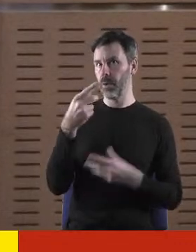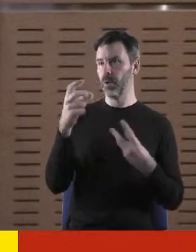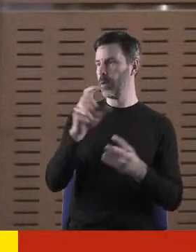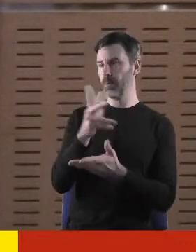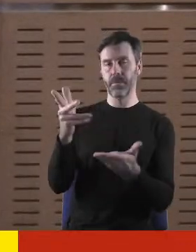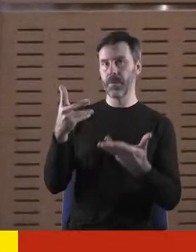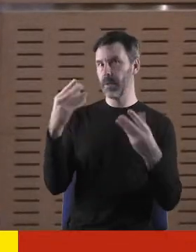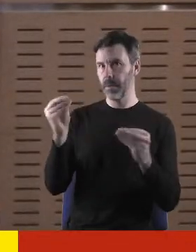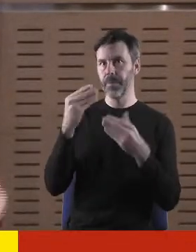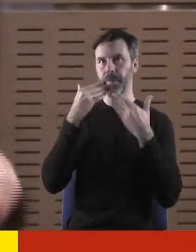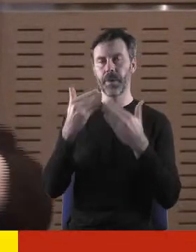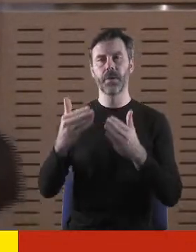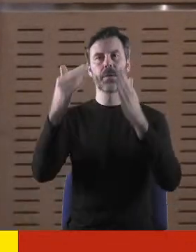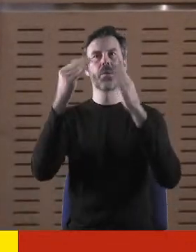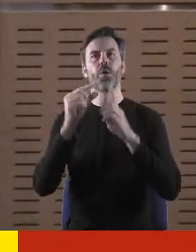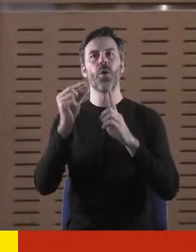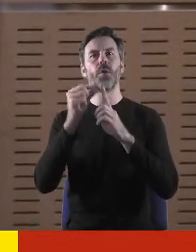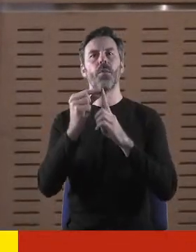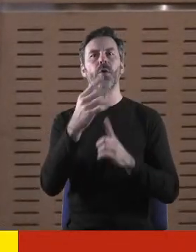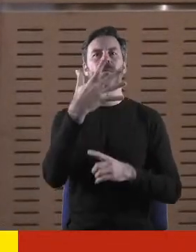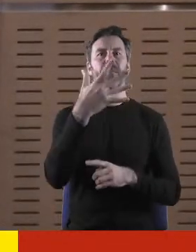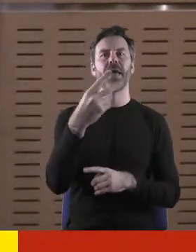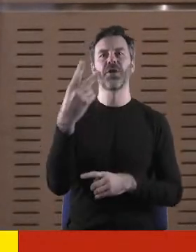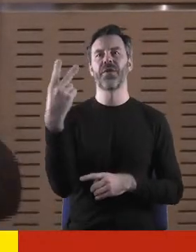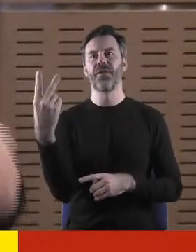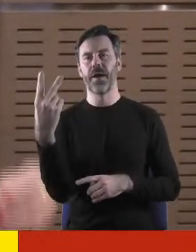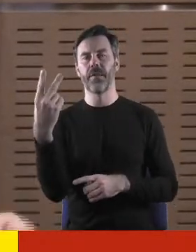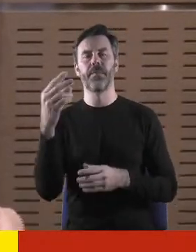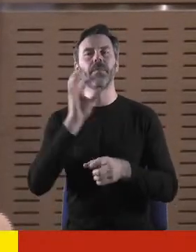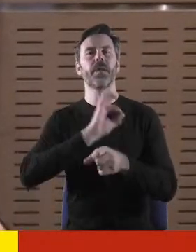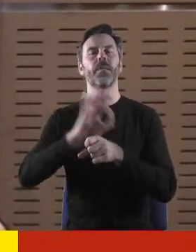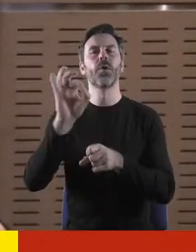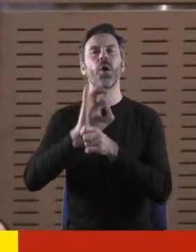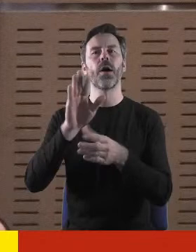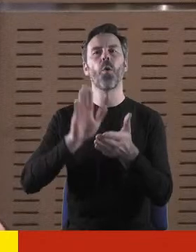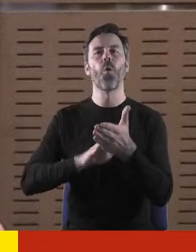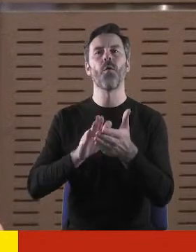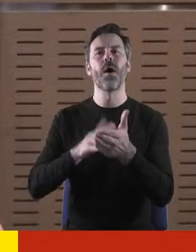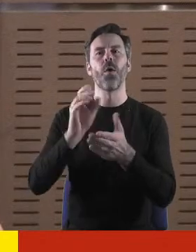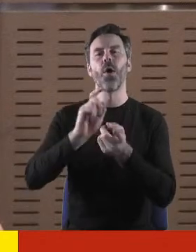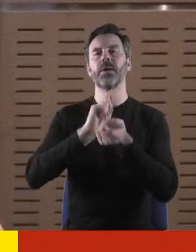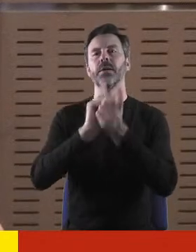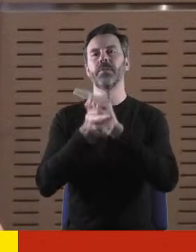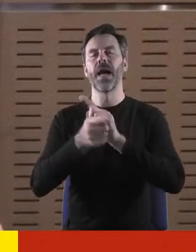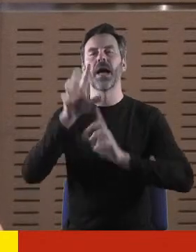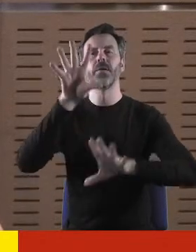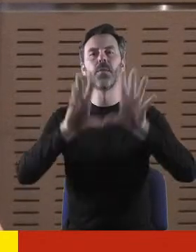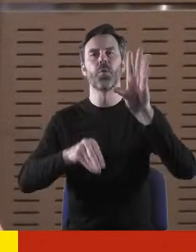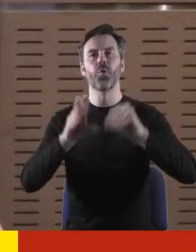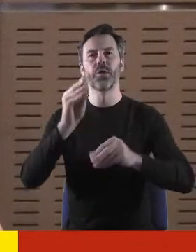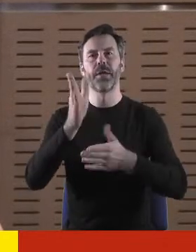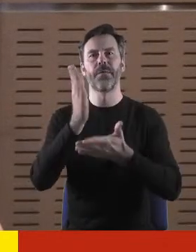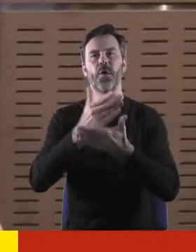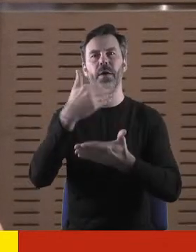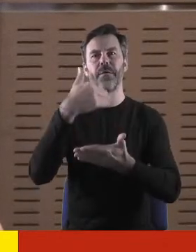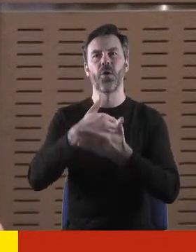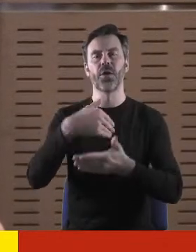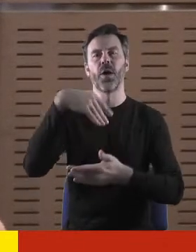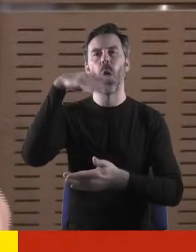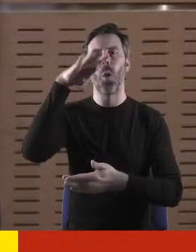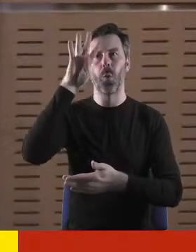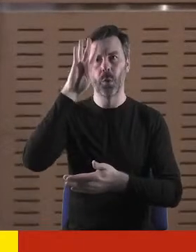bardzo. W punkcie 5.2 mamy projekt uchwały w sprawie zmian budżetu i w budżecie województwa łódzkiego